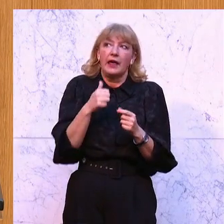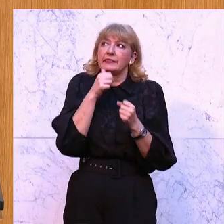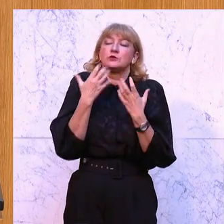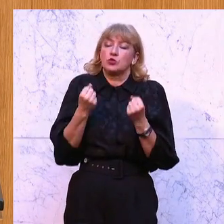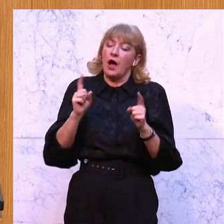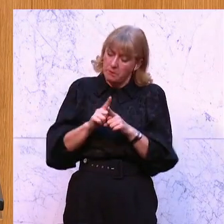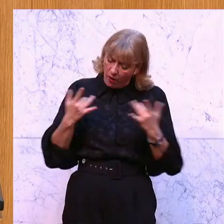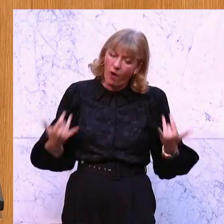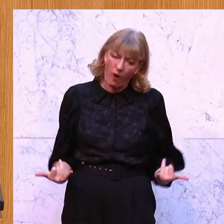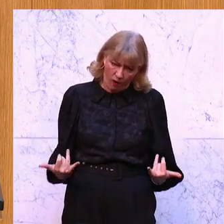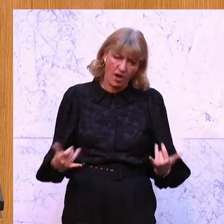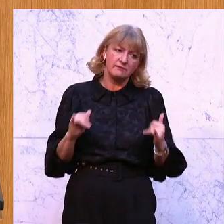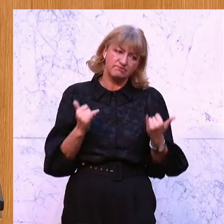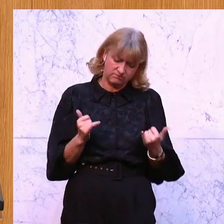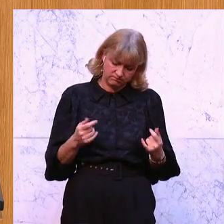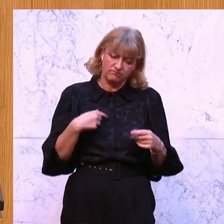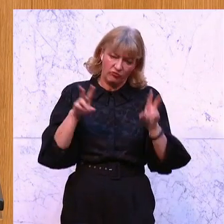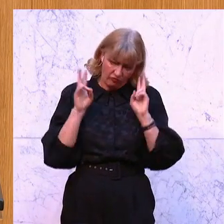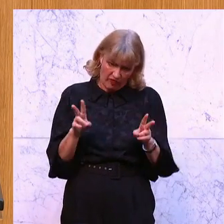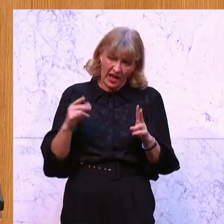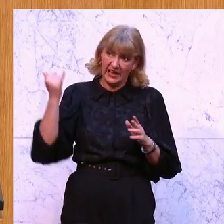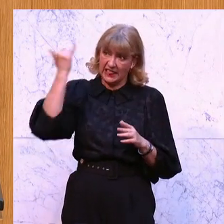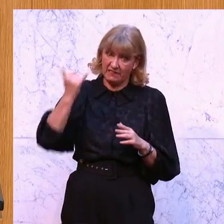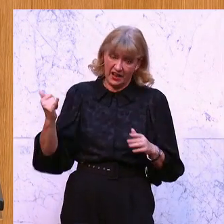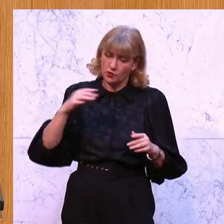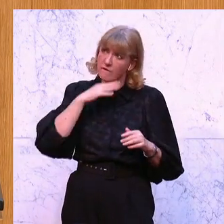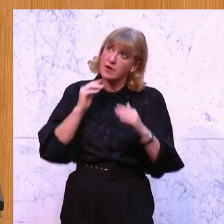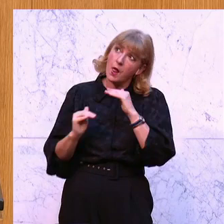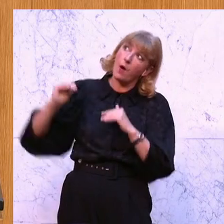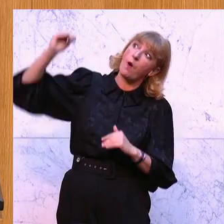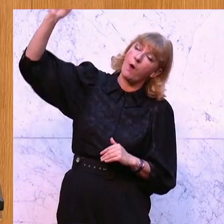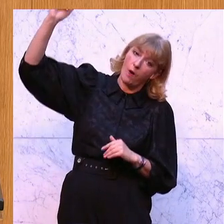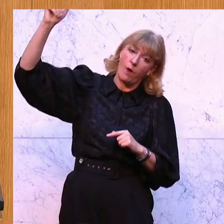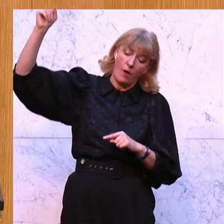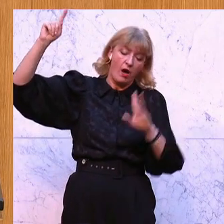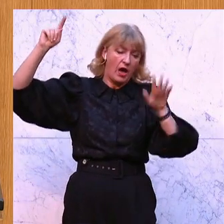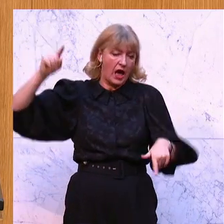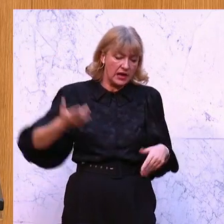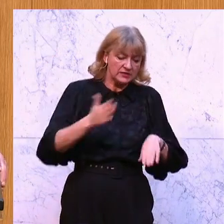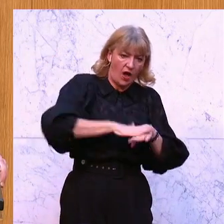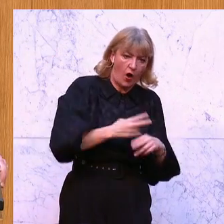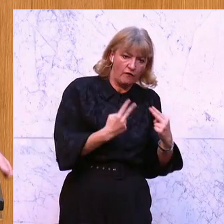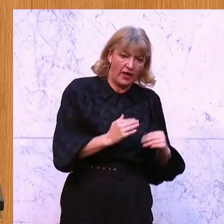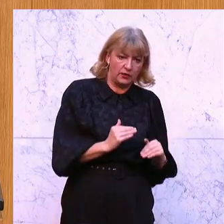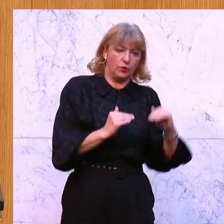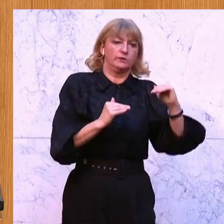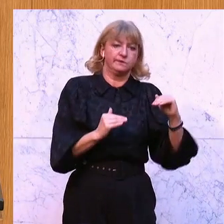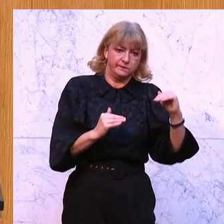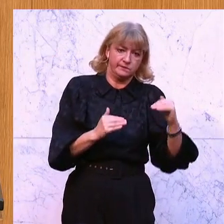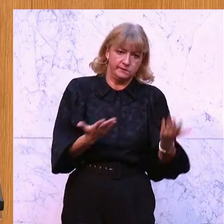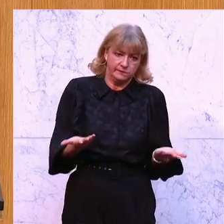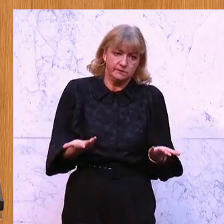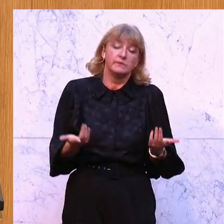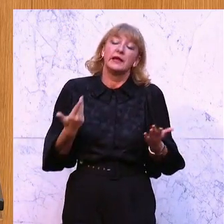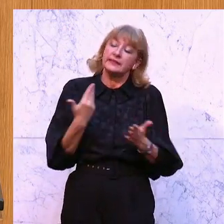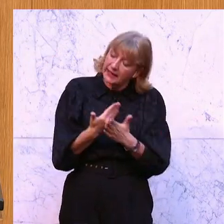aber heuer haben wir eben den Fall, dass tatsächlich die Inflation deutlich höher ausfällt, als die Aufwertung bei Pensionsantritt betragen